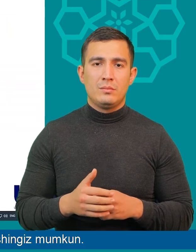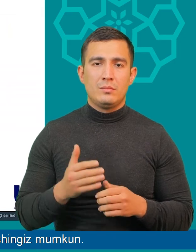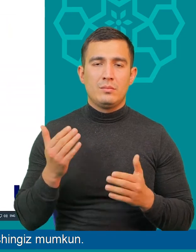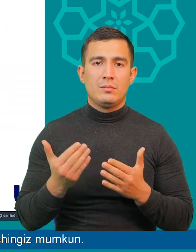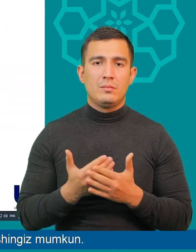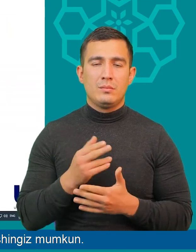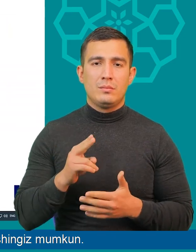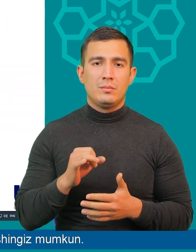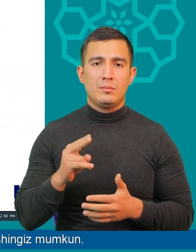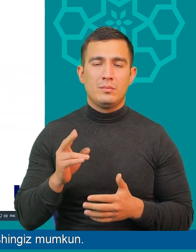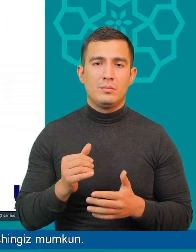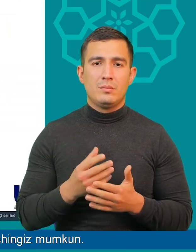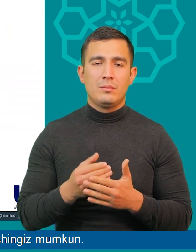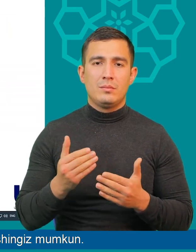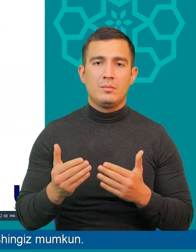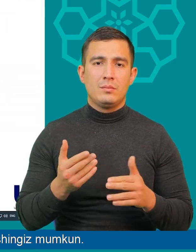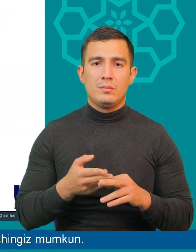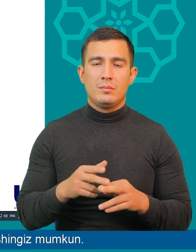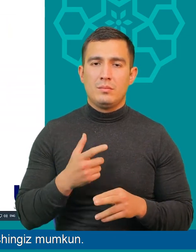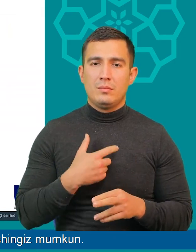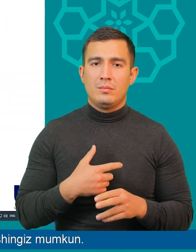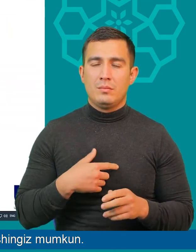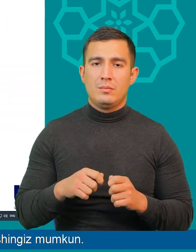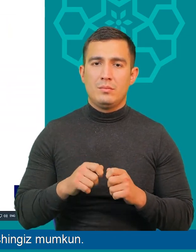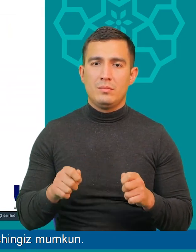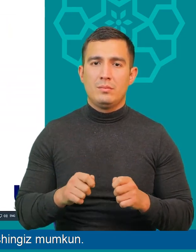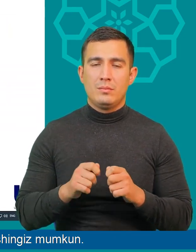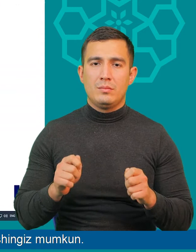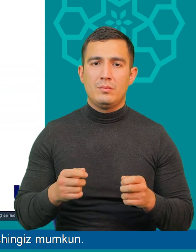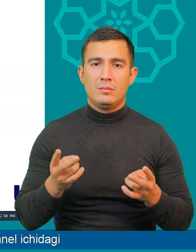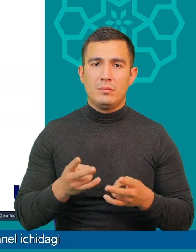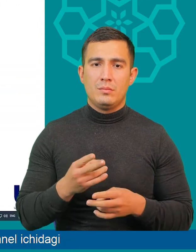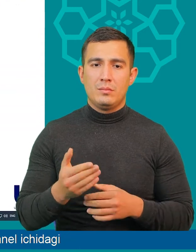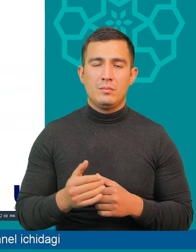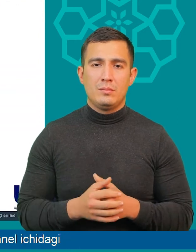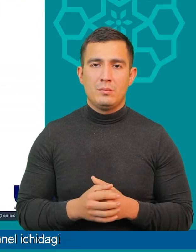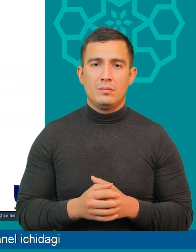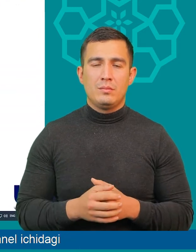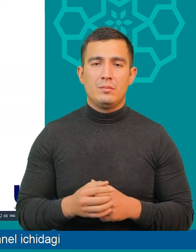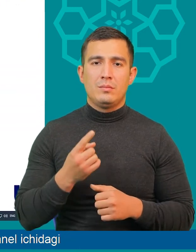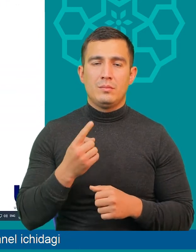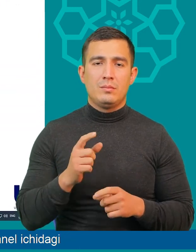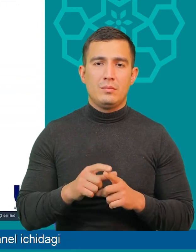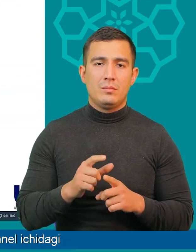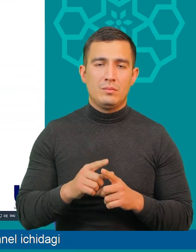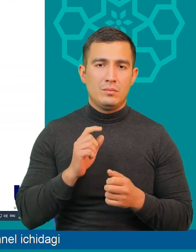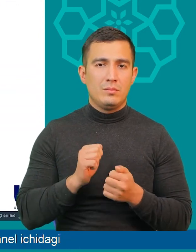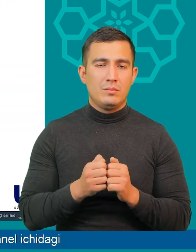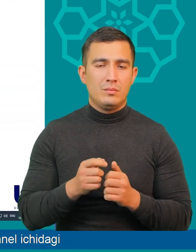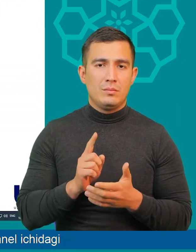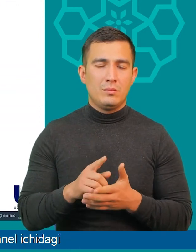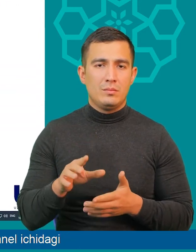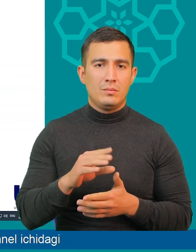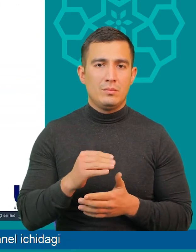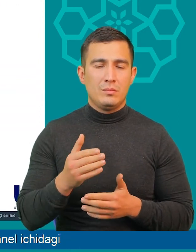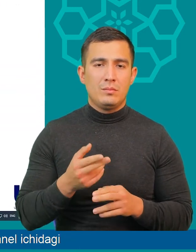papka tugmasini bosib, o'zingizga fayl yaratib olishingiz mumkin. Bir narsa yodingizdan chiqmasin.